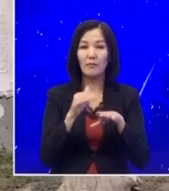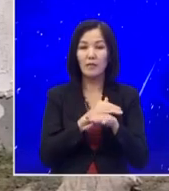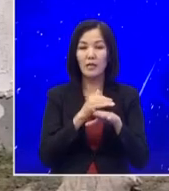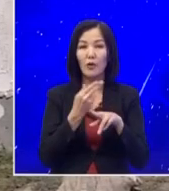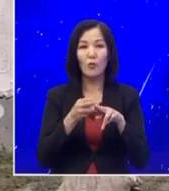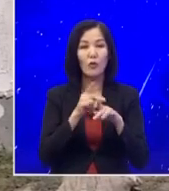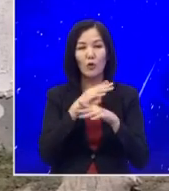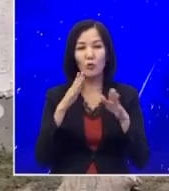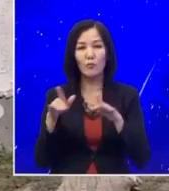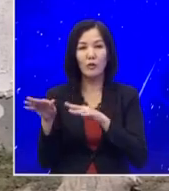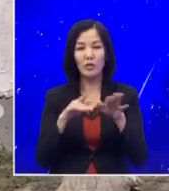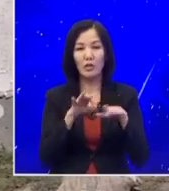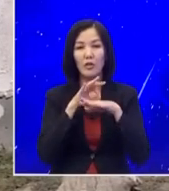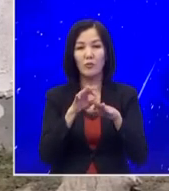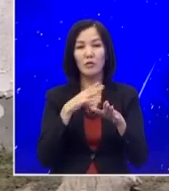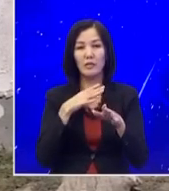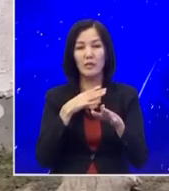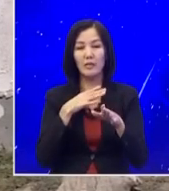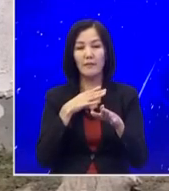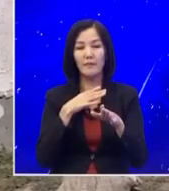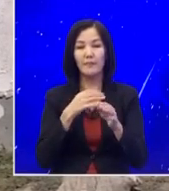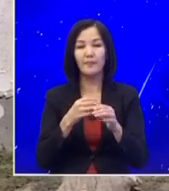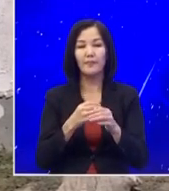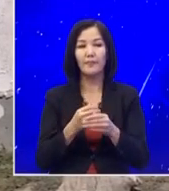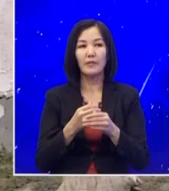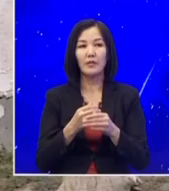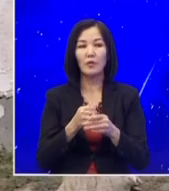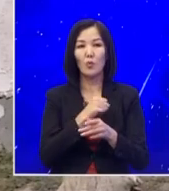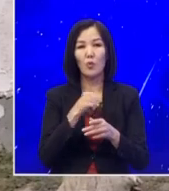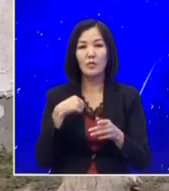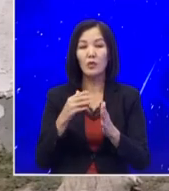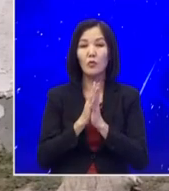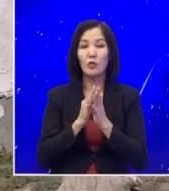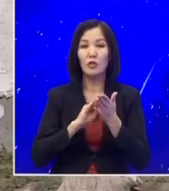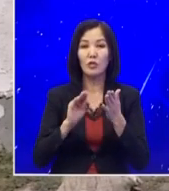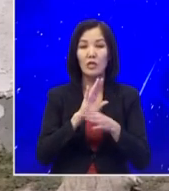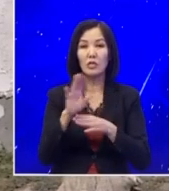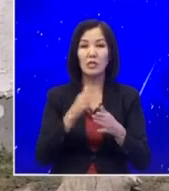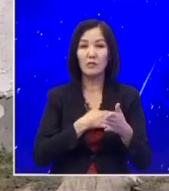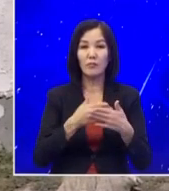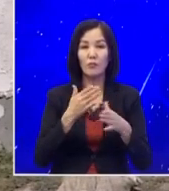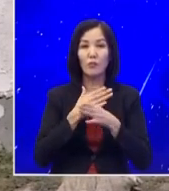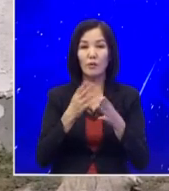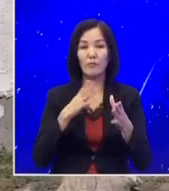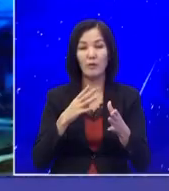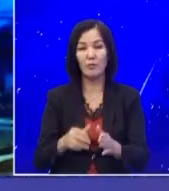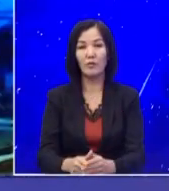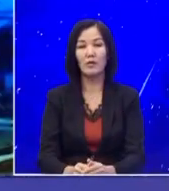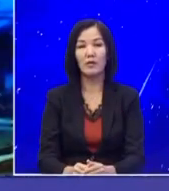байланысты көптеген жастар еріктілікке бет бұрып, біздің жастар орталығына келіп, өздерінің өтініштерін жазып, бізге атсалысып көмектесуде.